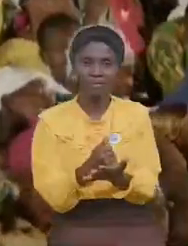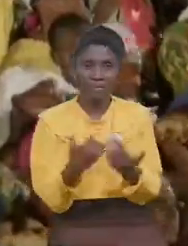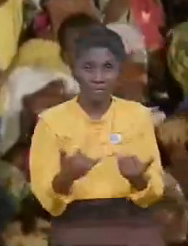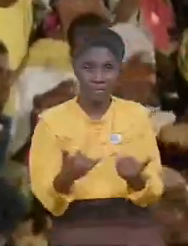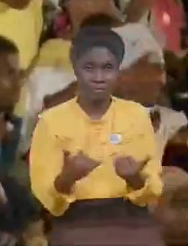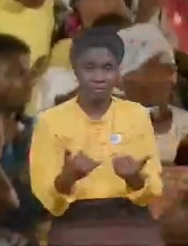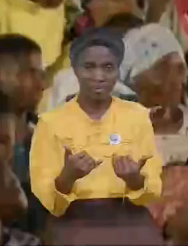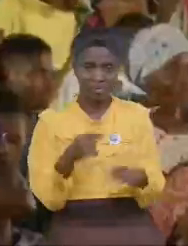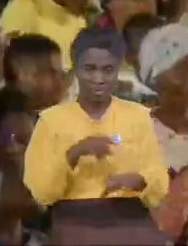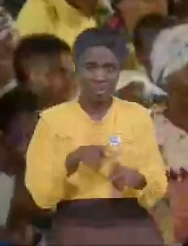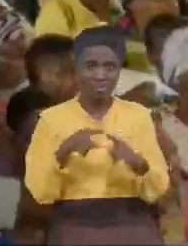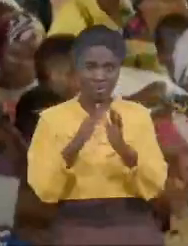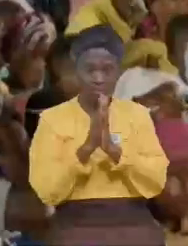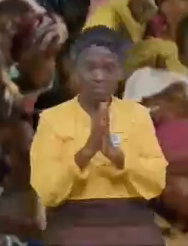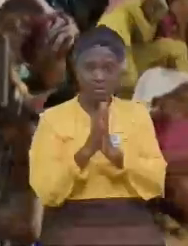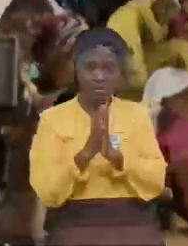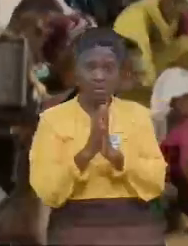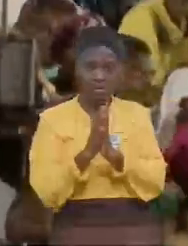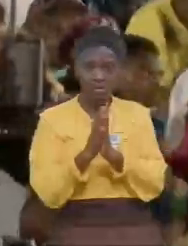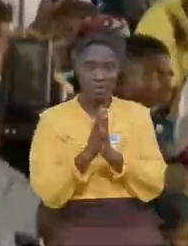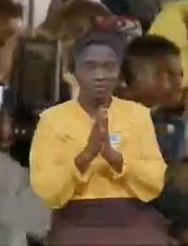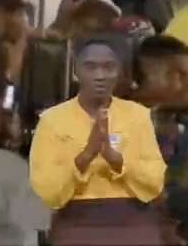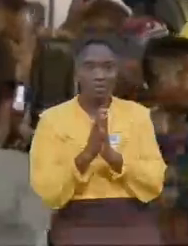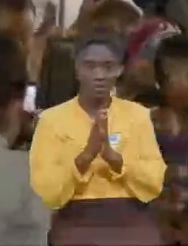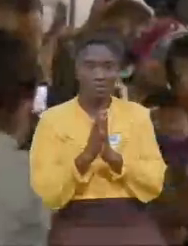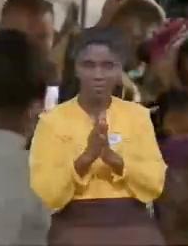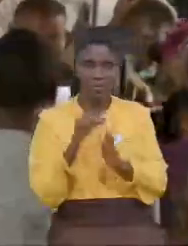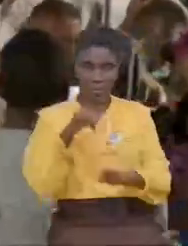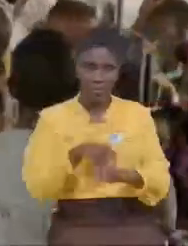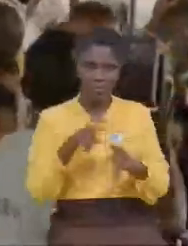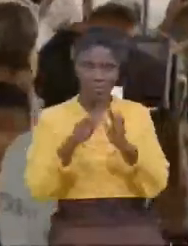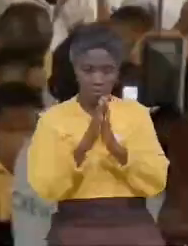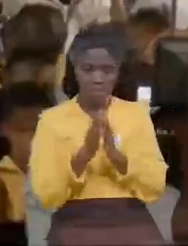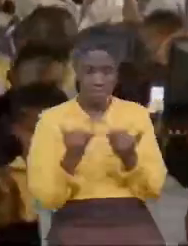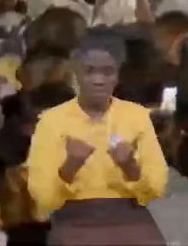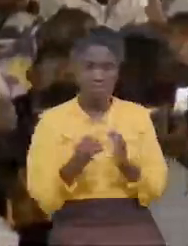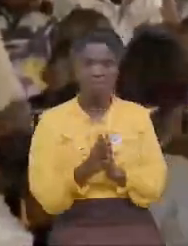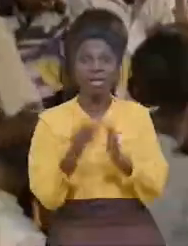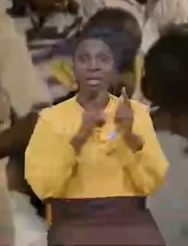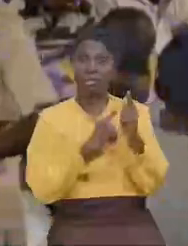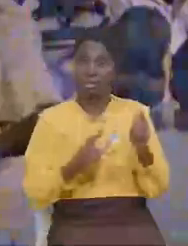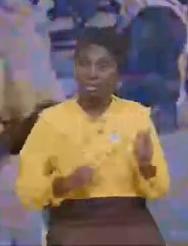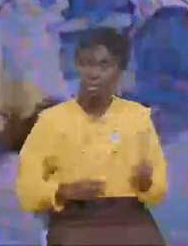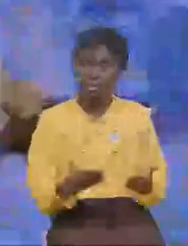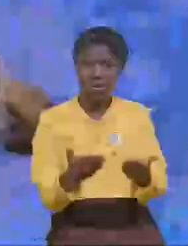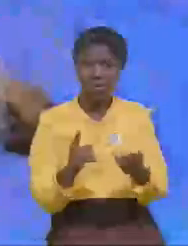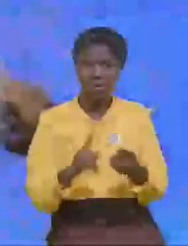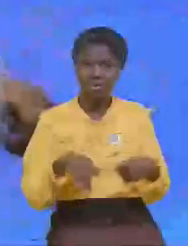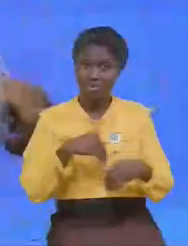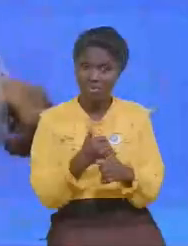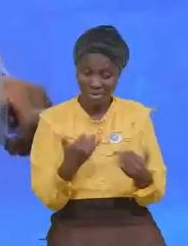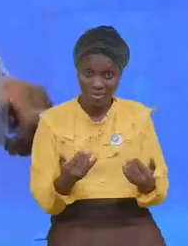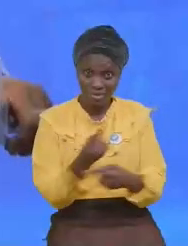toi. Tête baissée, les yeux fermés. Le Seigneur veut faire